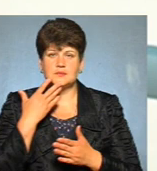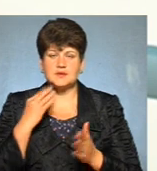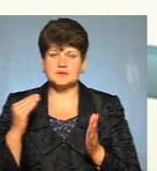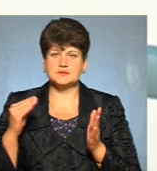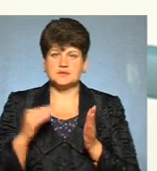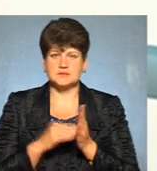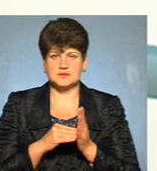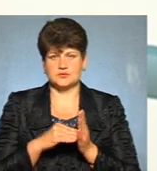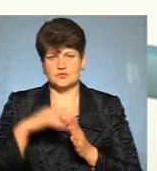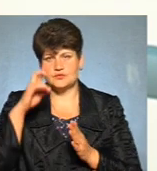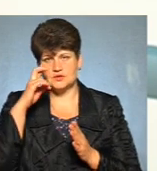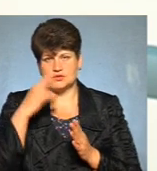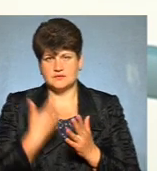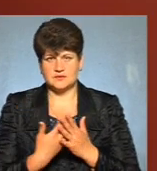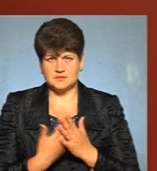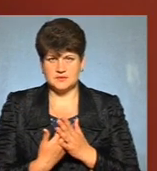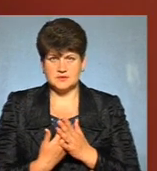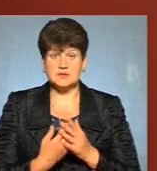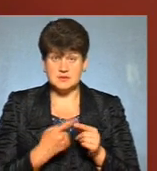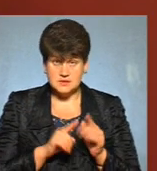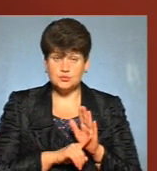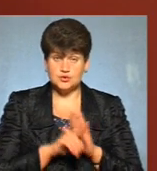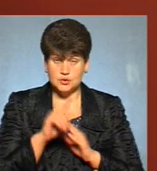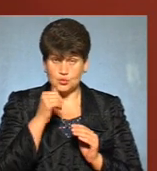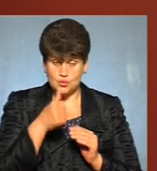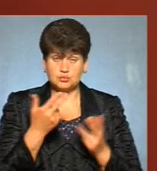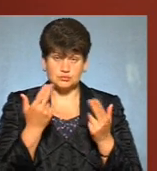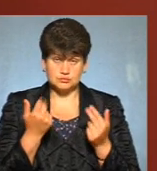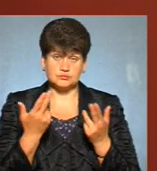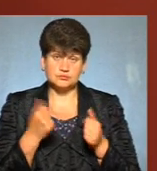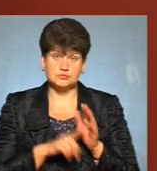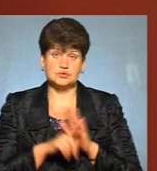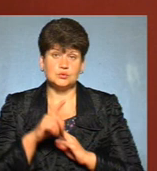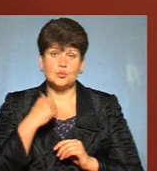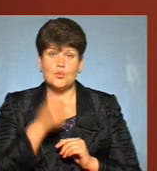державної статистики. Це з початку року, правильно? Так, це з початку року.